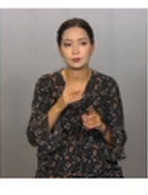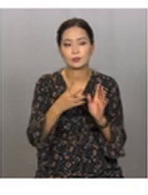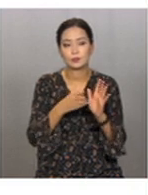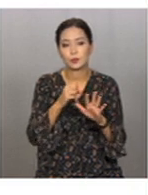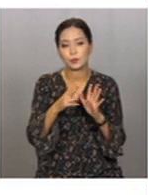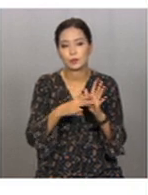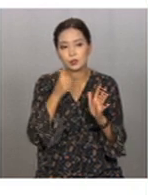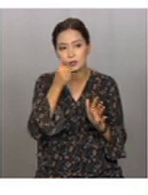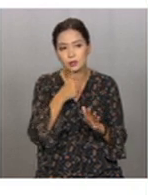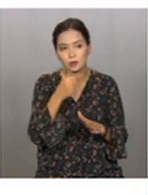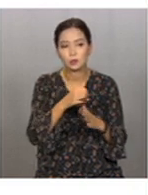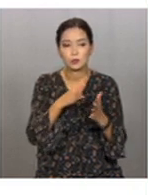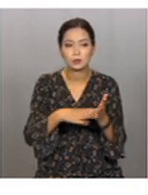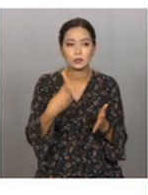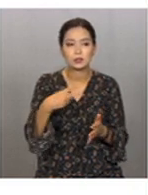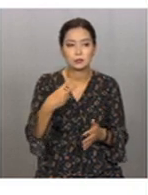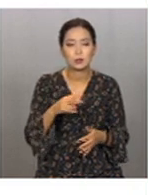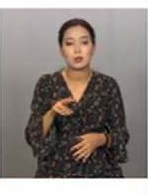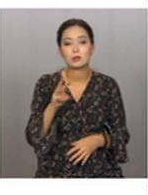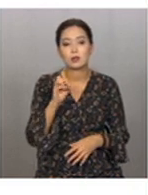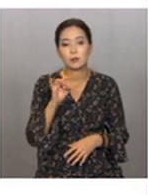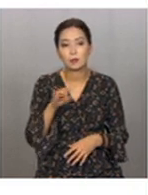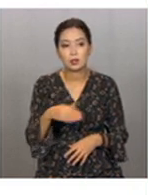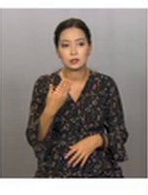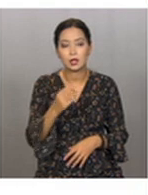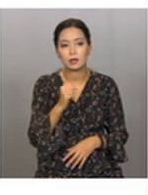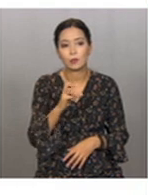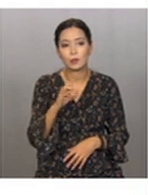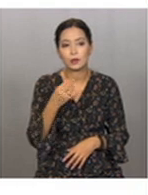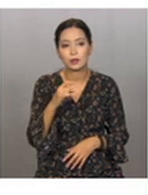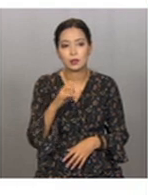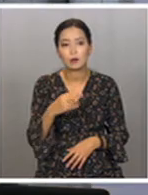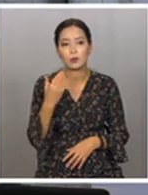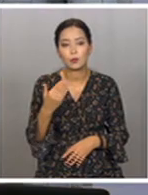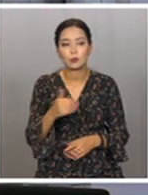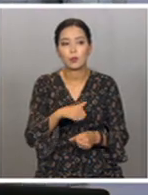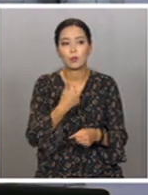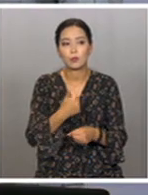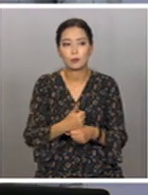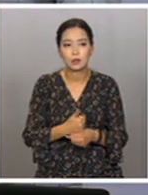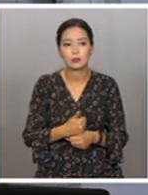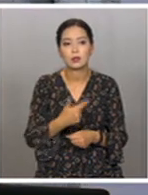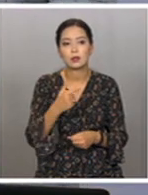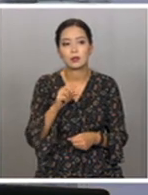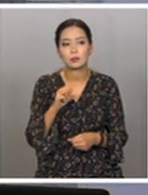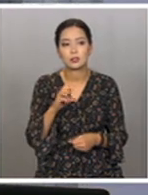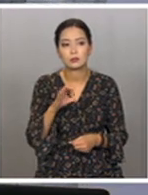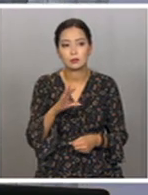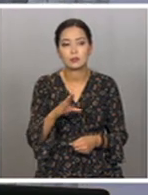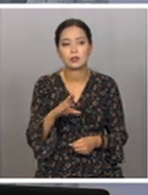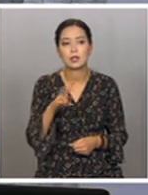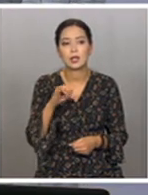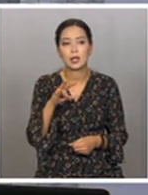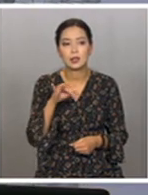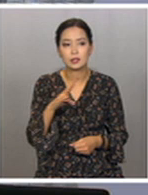1918 жылдың 19-20 наурызында Әлихан Бөкейхан мен және оның орынбасары Халел Ғаббасов